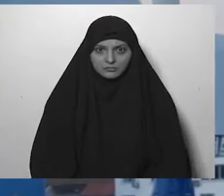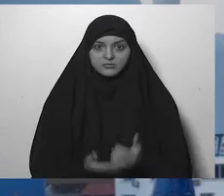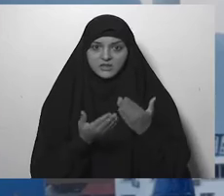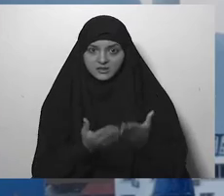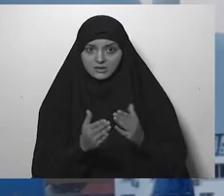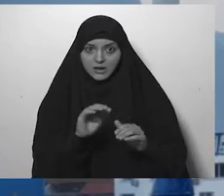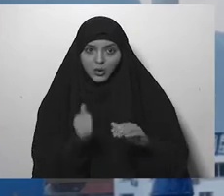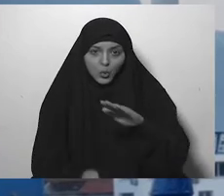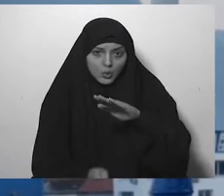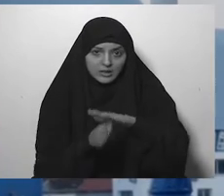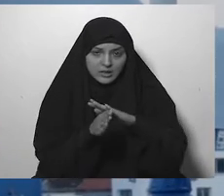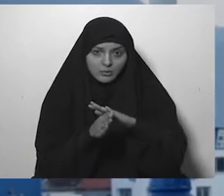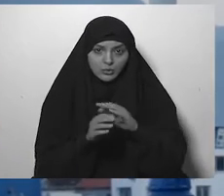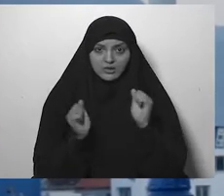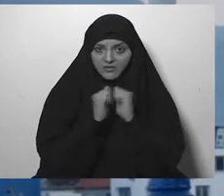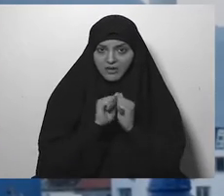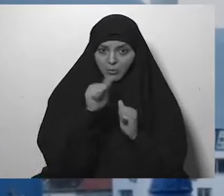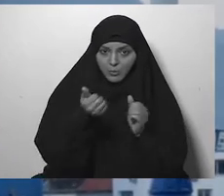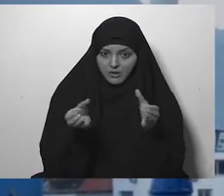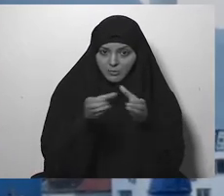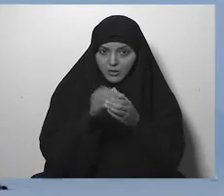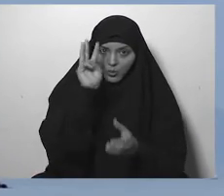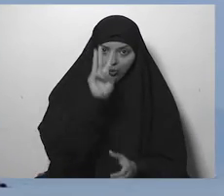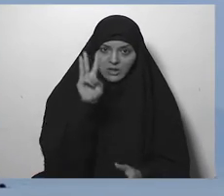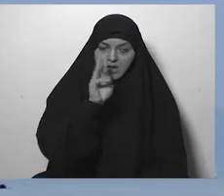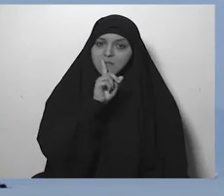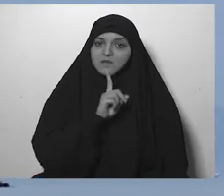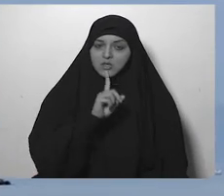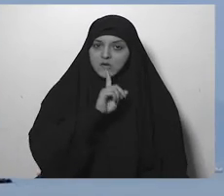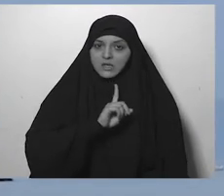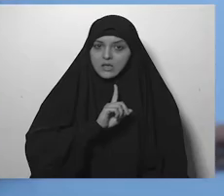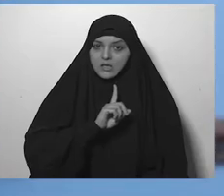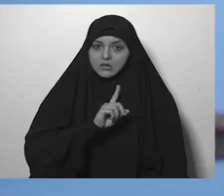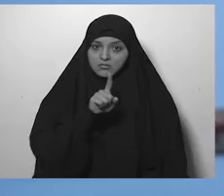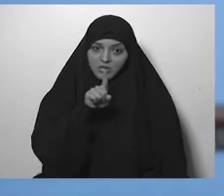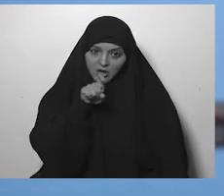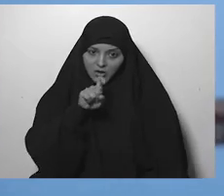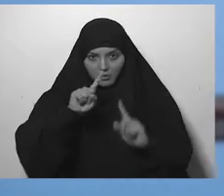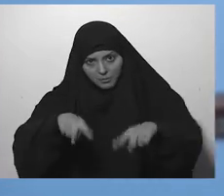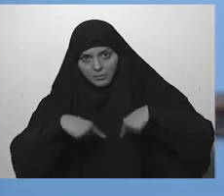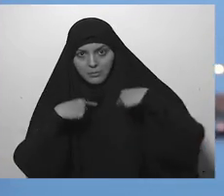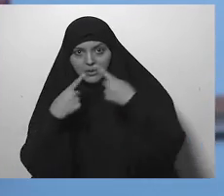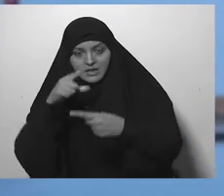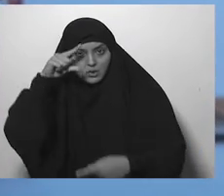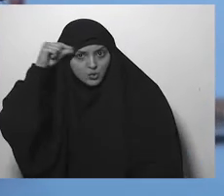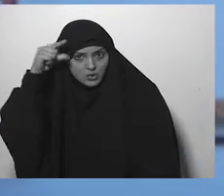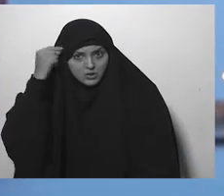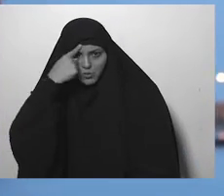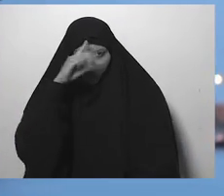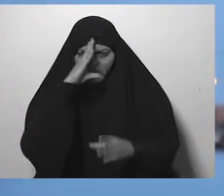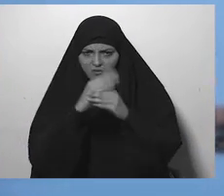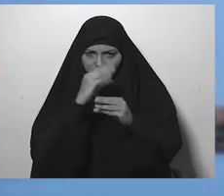Elle a été élaborée au début avec notre premier partenaire dans la Bidaya de Béjaïa. Ces enquêteurs sont partis en